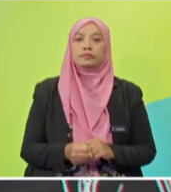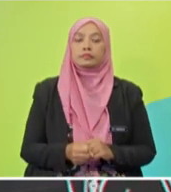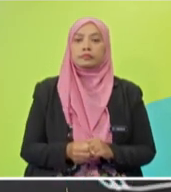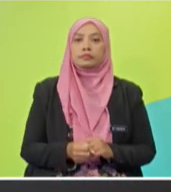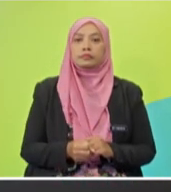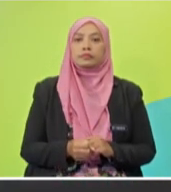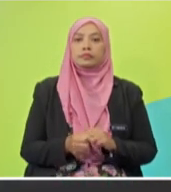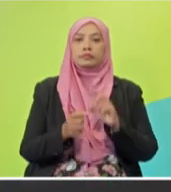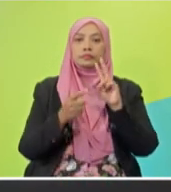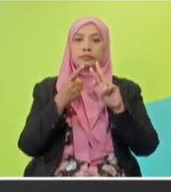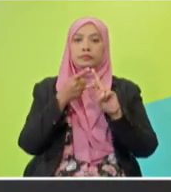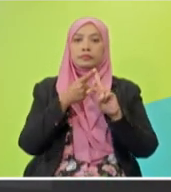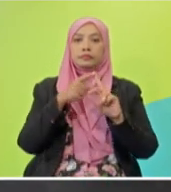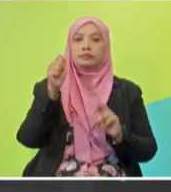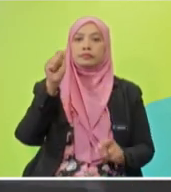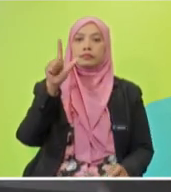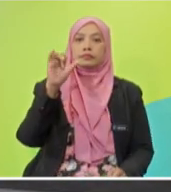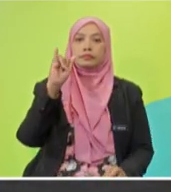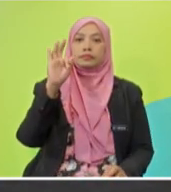Muhammad Hakimi. Hai semua.